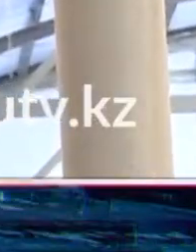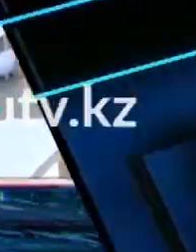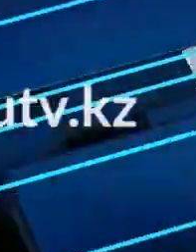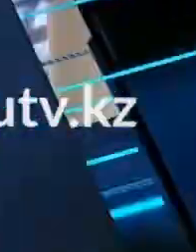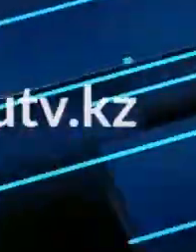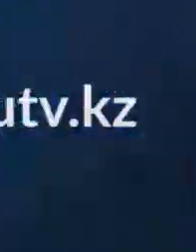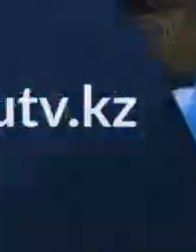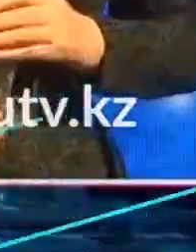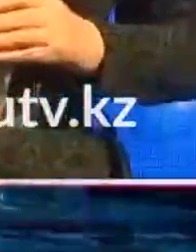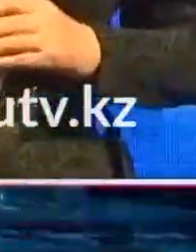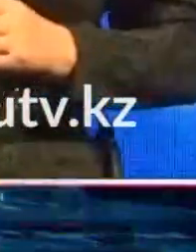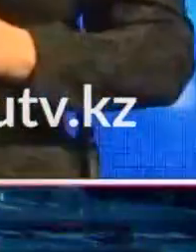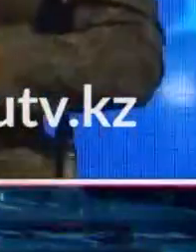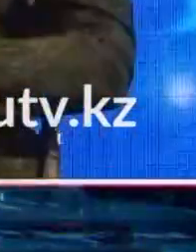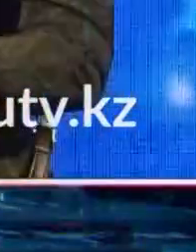ұлғайтпақ.